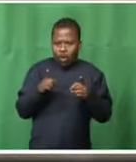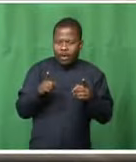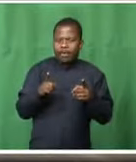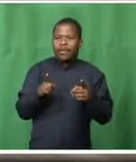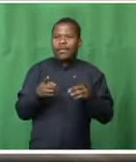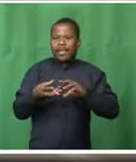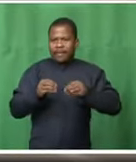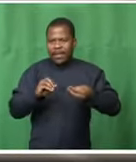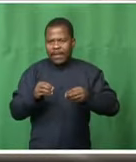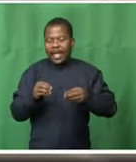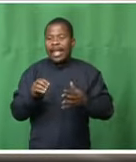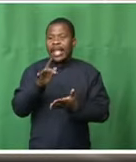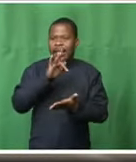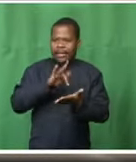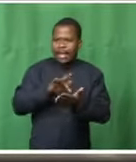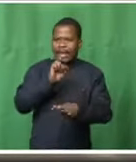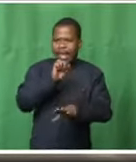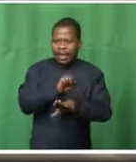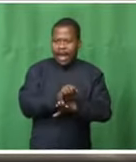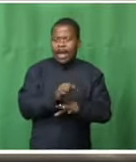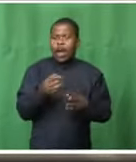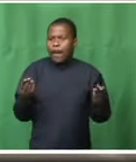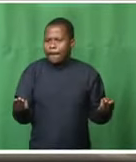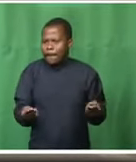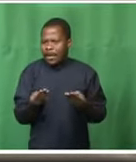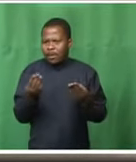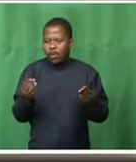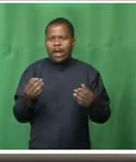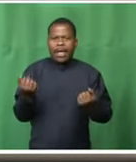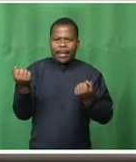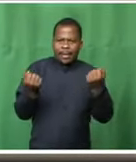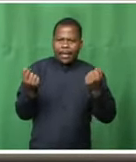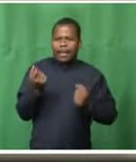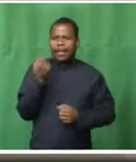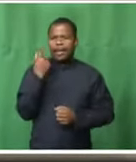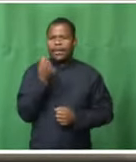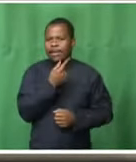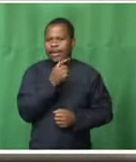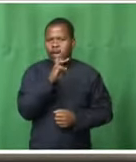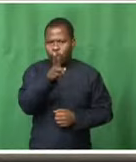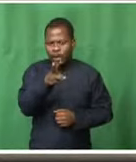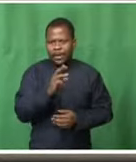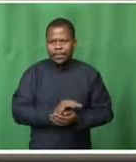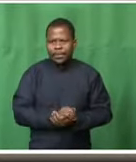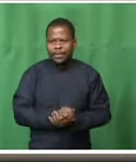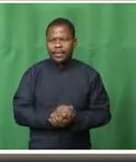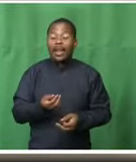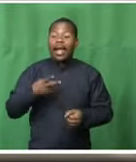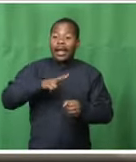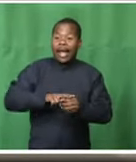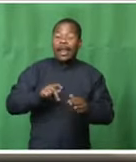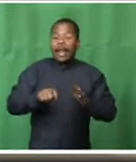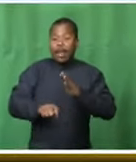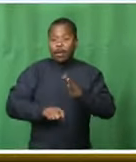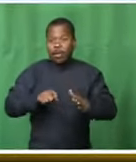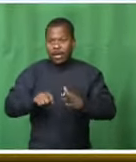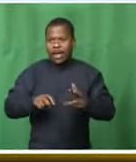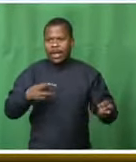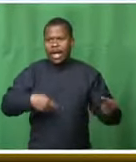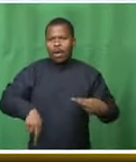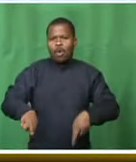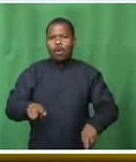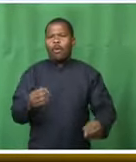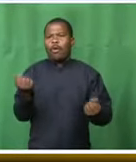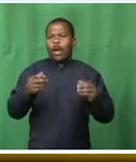it's the center part. So ema residents ngeke akhinya bayiteke kakhulu kuyofika etindlini tawo. So lokulungisa kwalo mgwaqo, sitawulungisa the